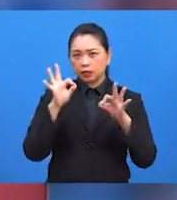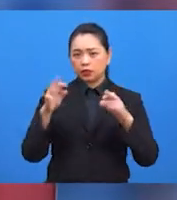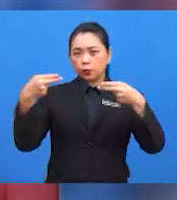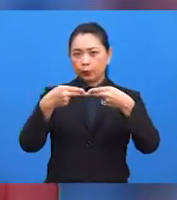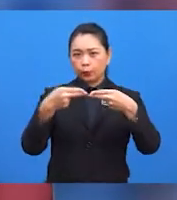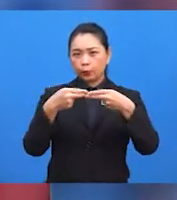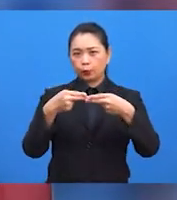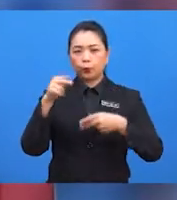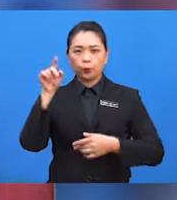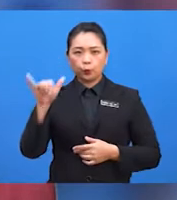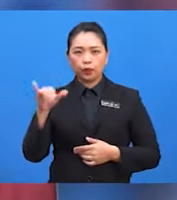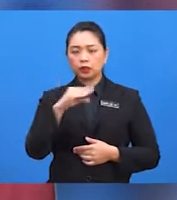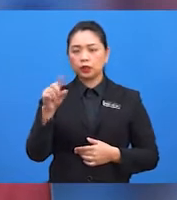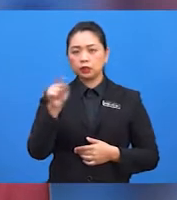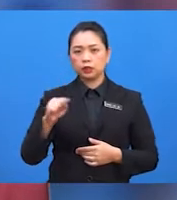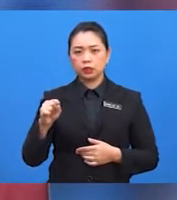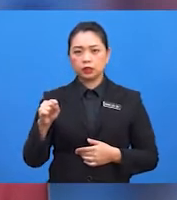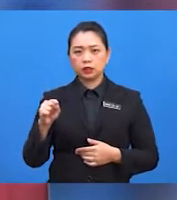negara Z menghadapi masalah,